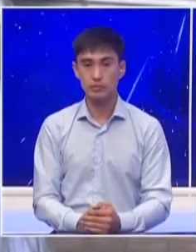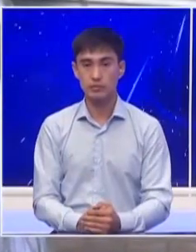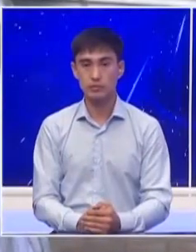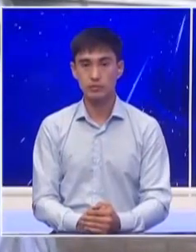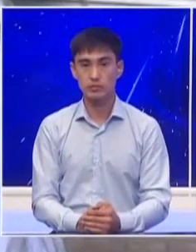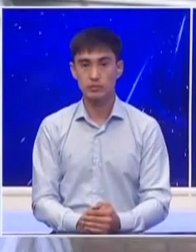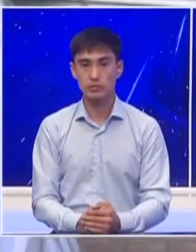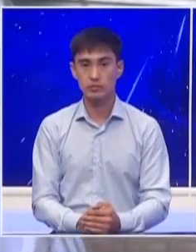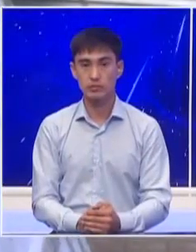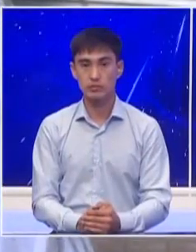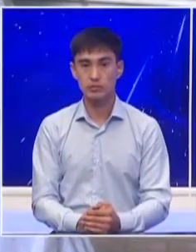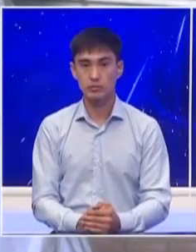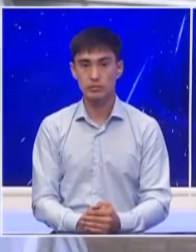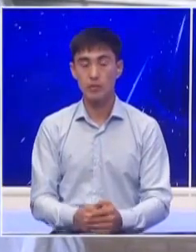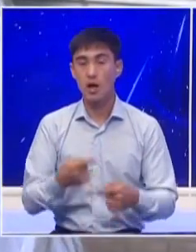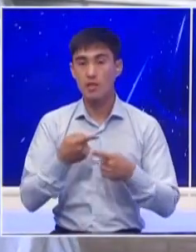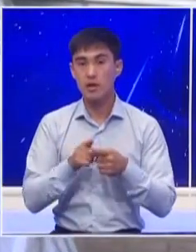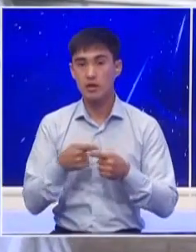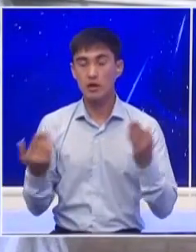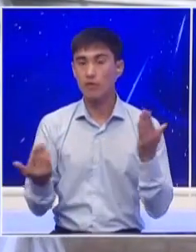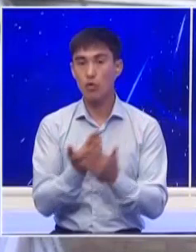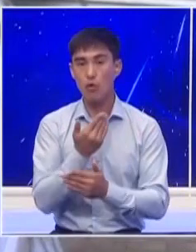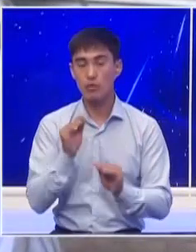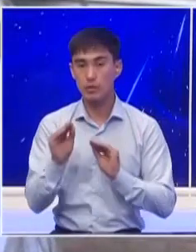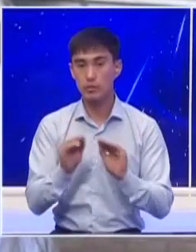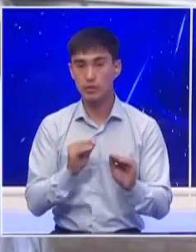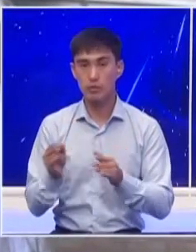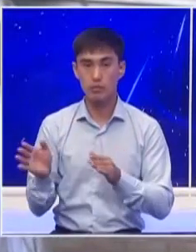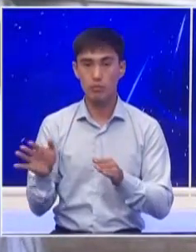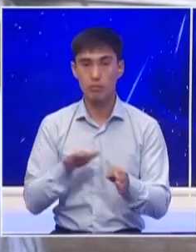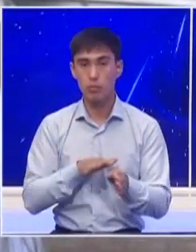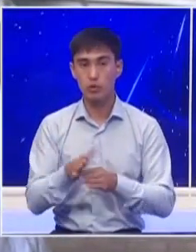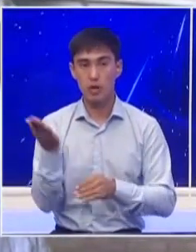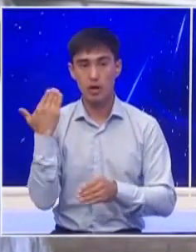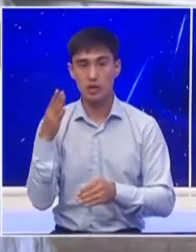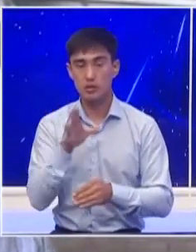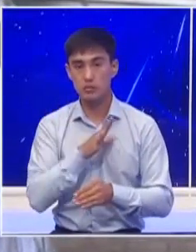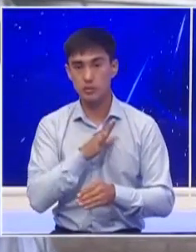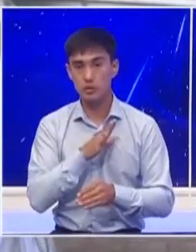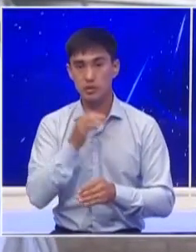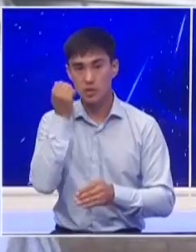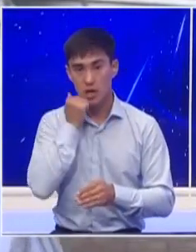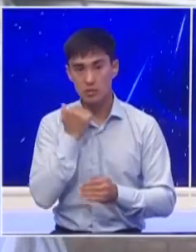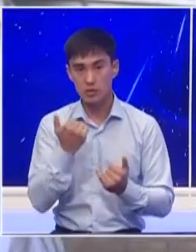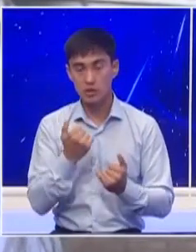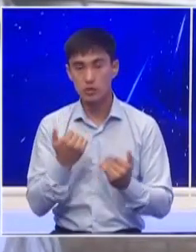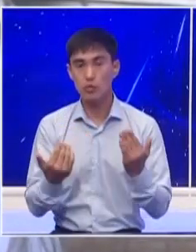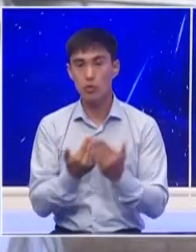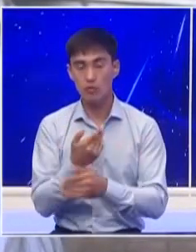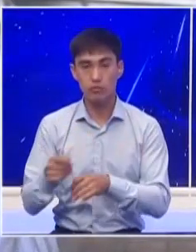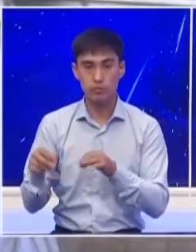нормально. Техника все новые уже, центрифуга, раньше старенький был, сейчас